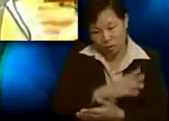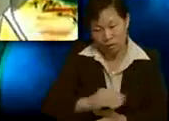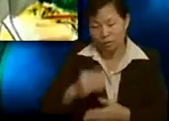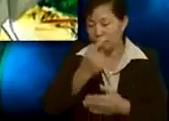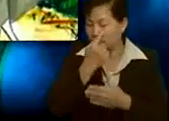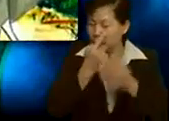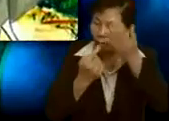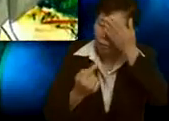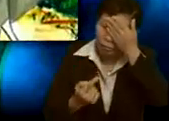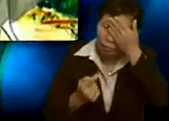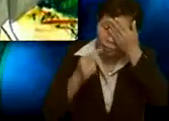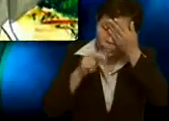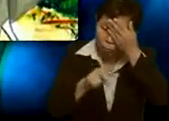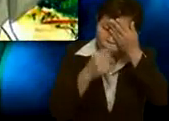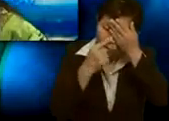mata kirinya."